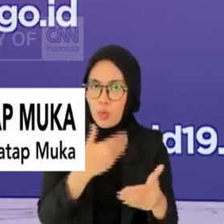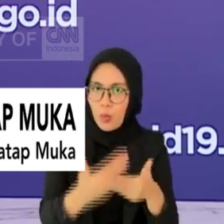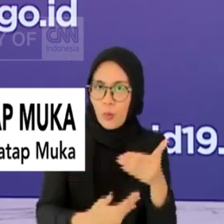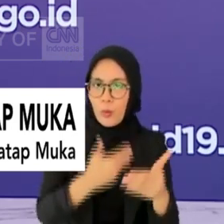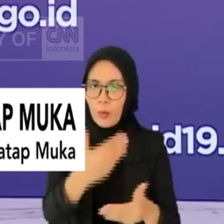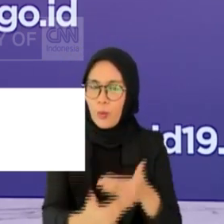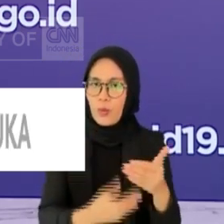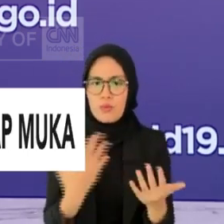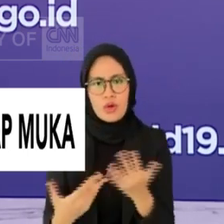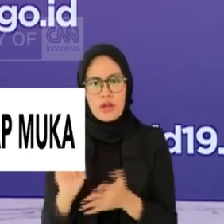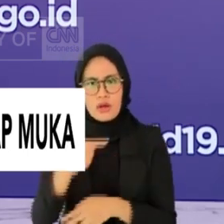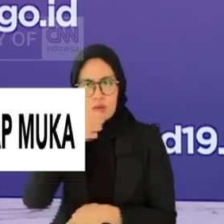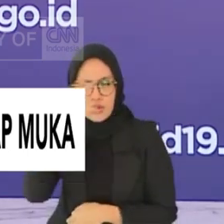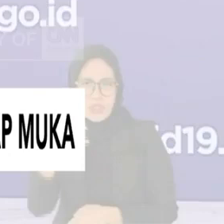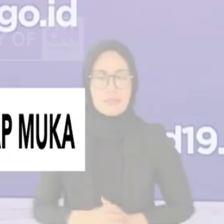kehati-hatian.